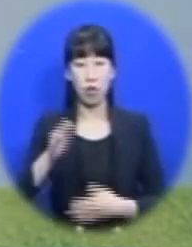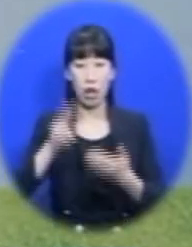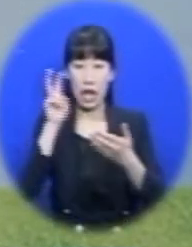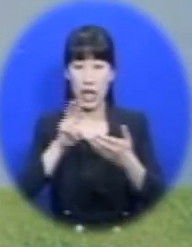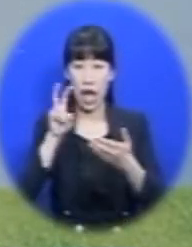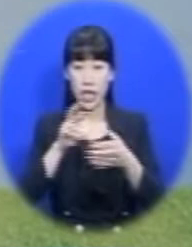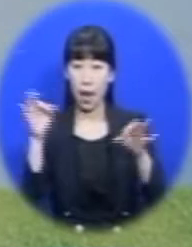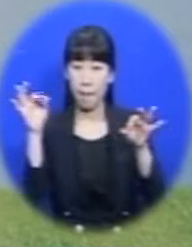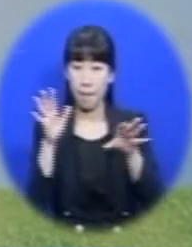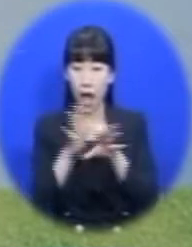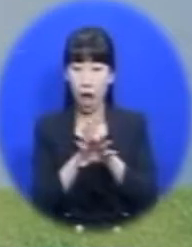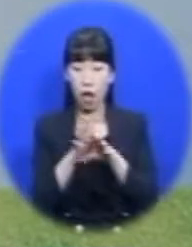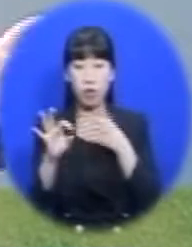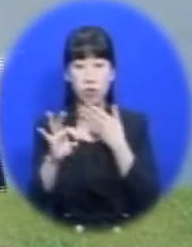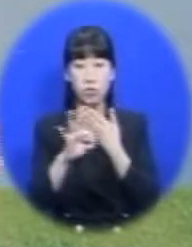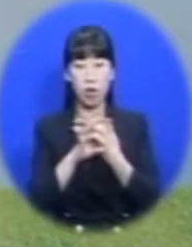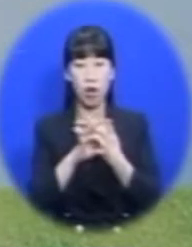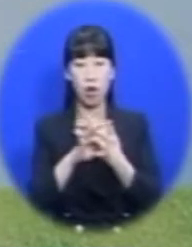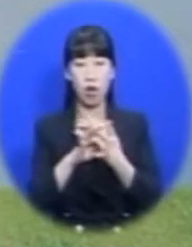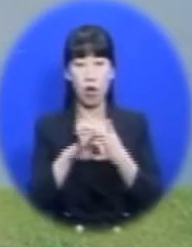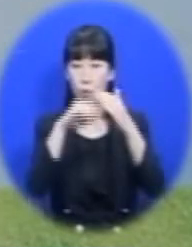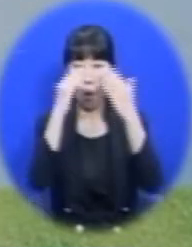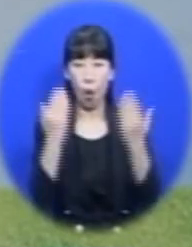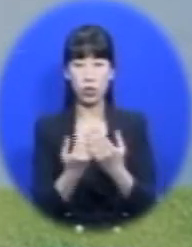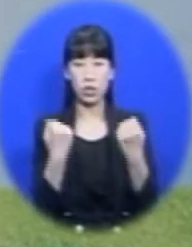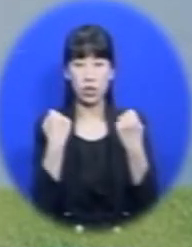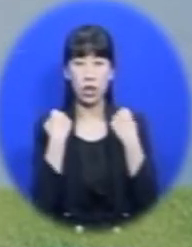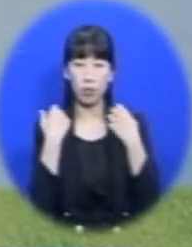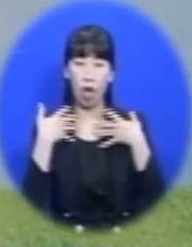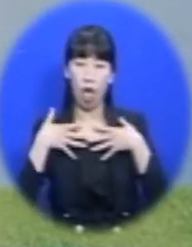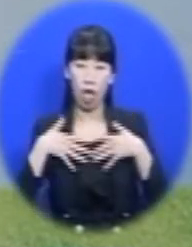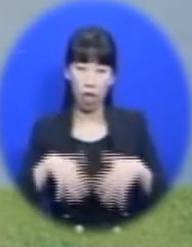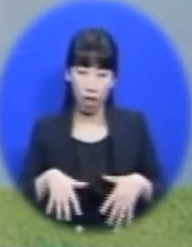나면 그러면 모든 것의 힘이 다 빠지기 시작합니다.